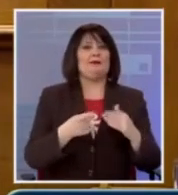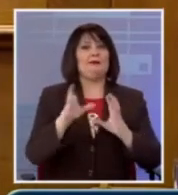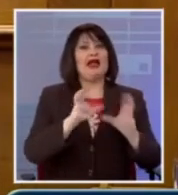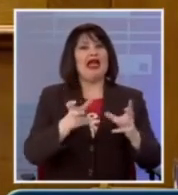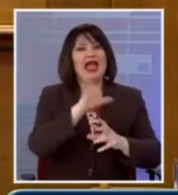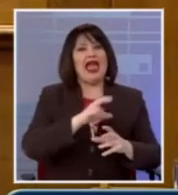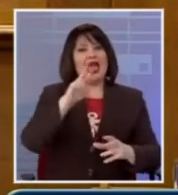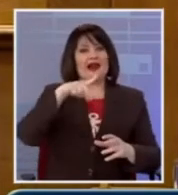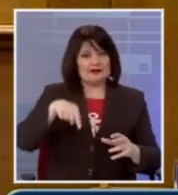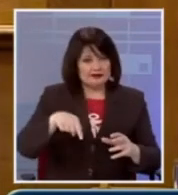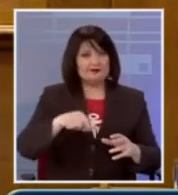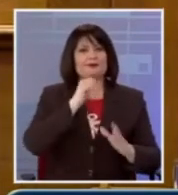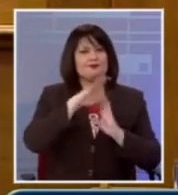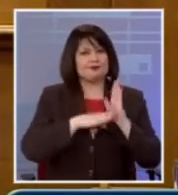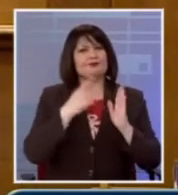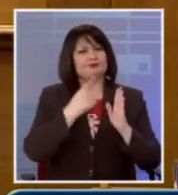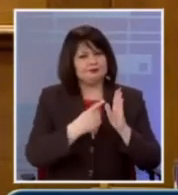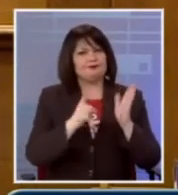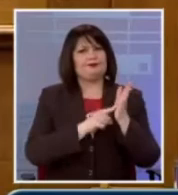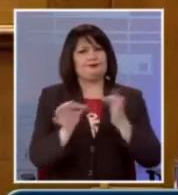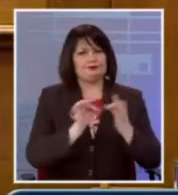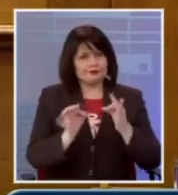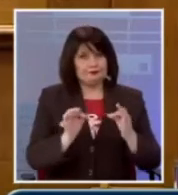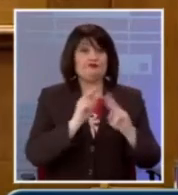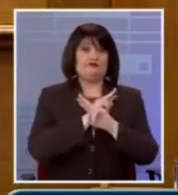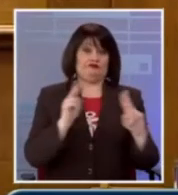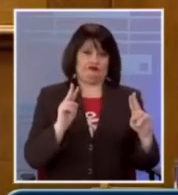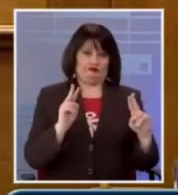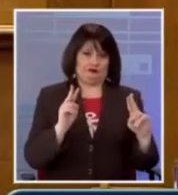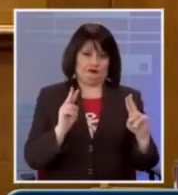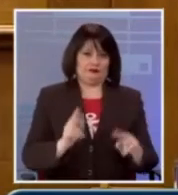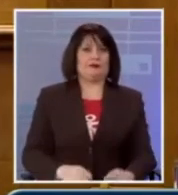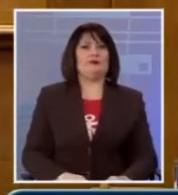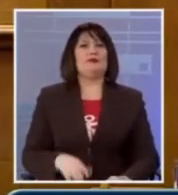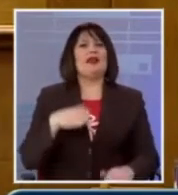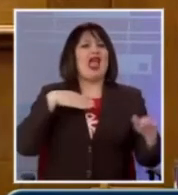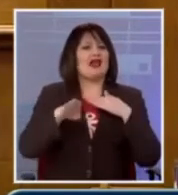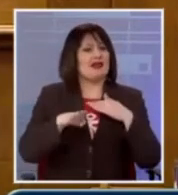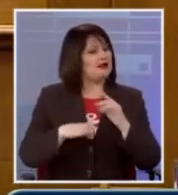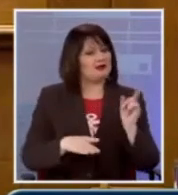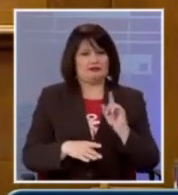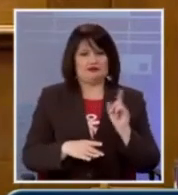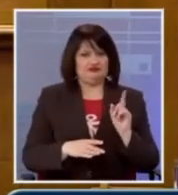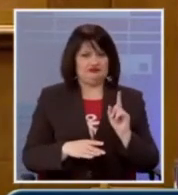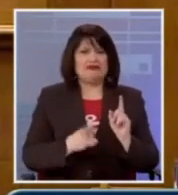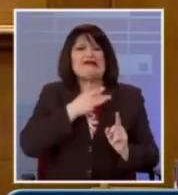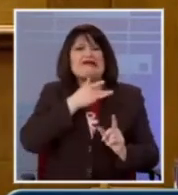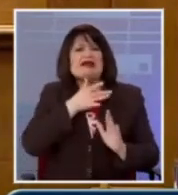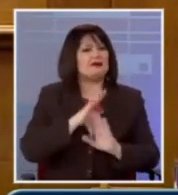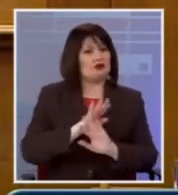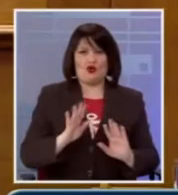ένα διαυγές και συνταγματικά κατοχυρωμένο νομοθετικό πλαίσιο. Χωρίς ρεβανσισμούς, χωρίς